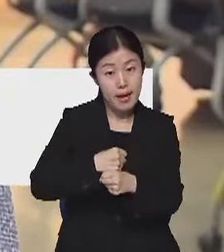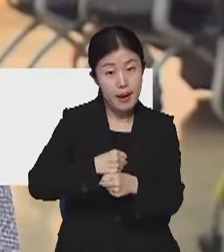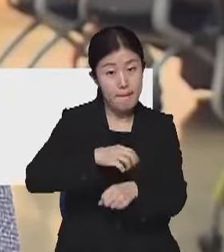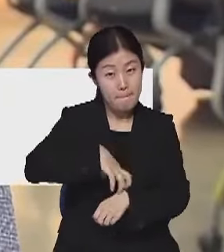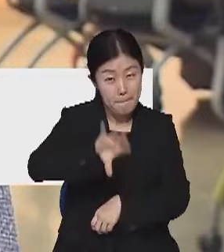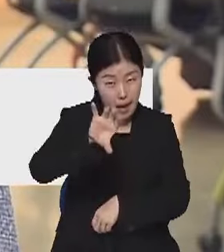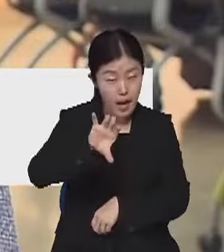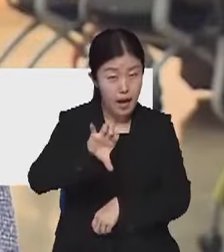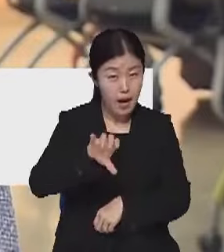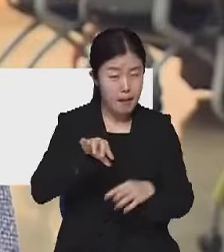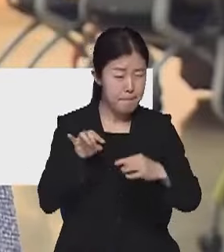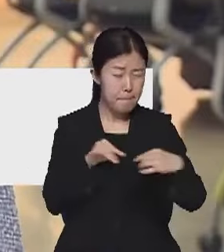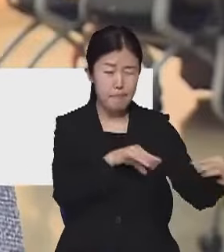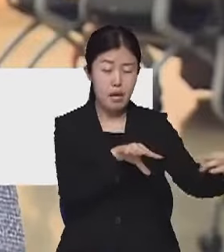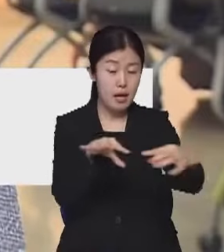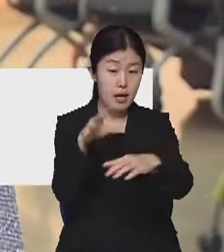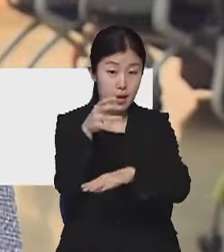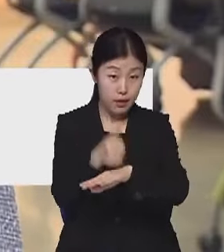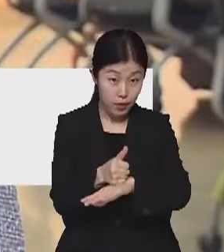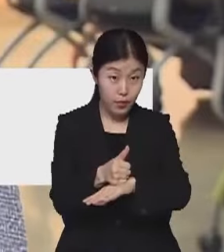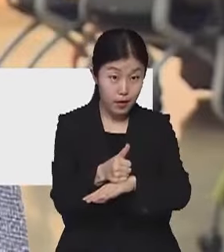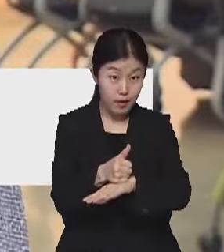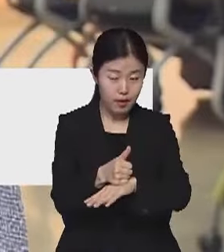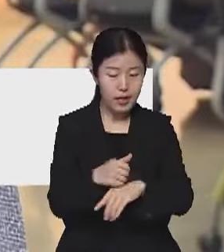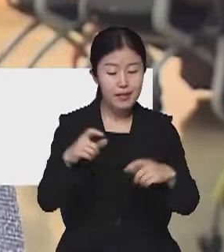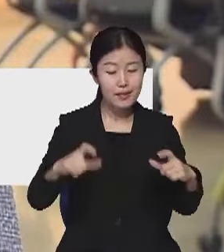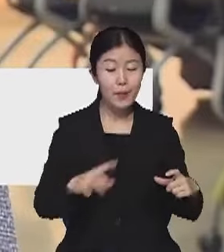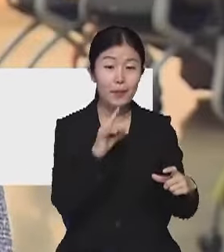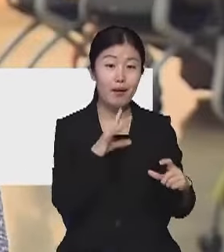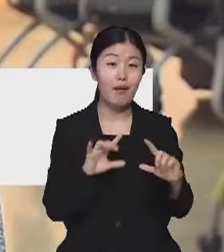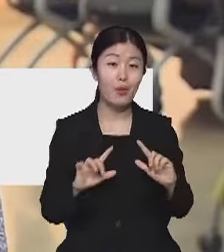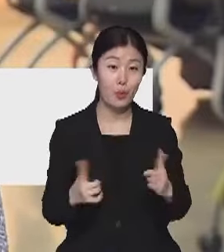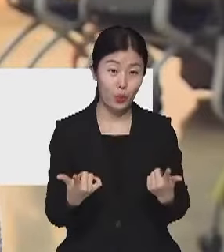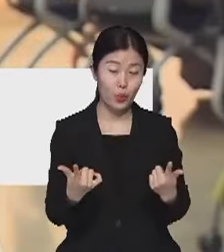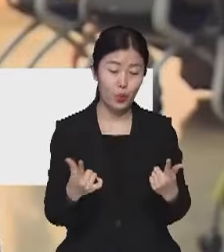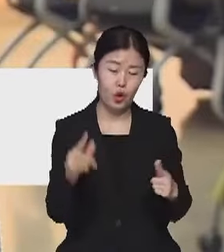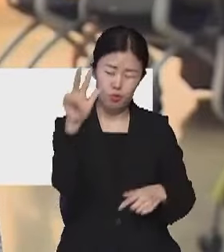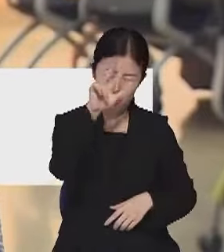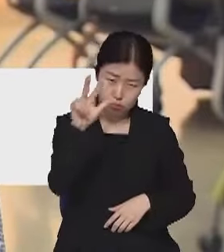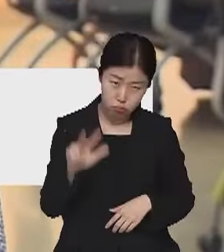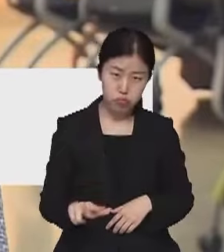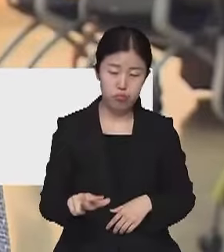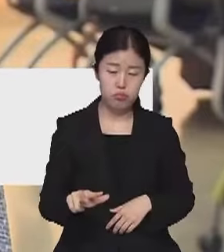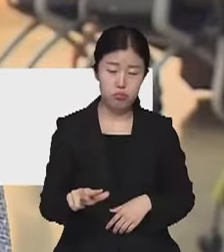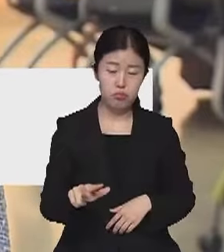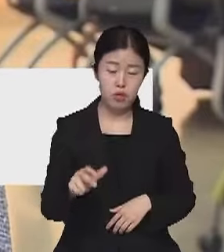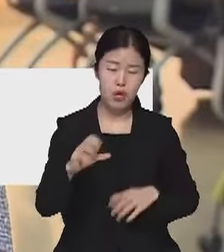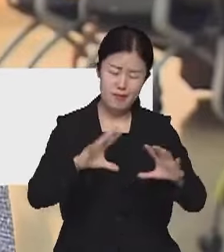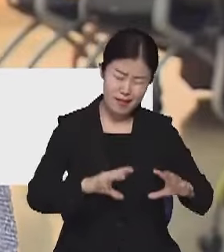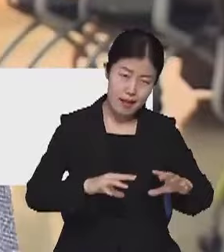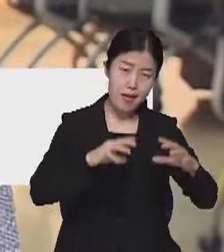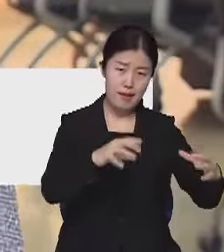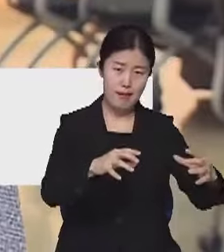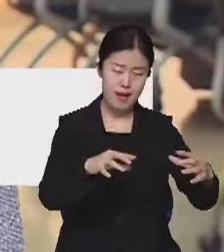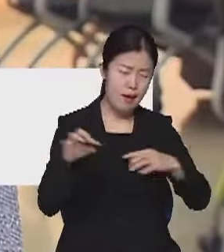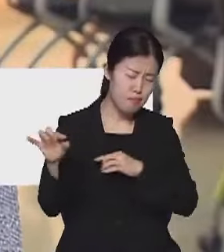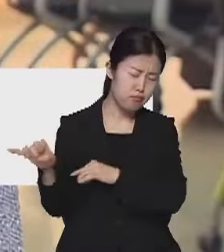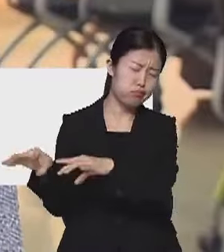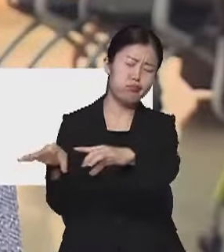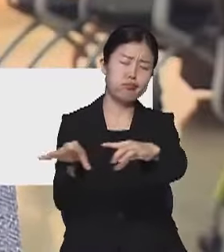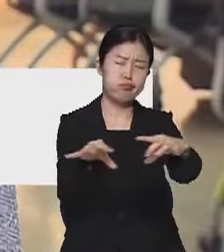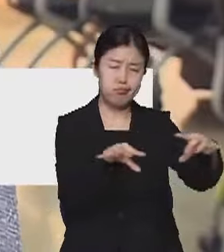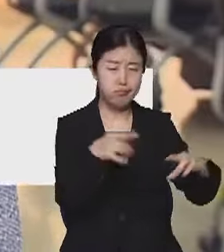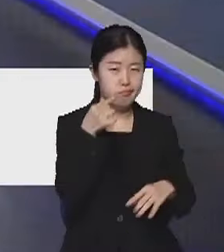어이 KBC 강주 방송은 지역 방송을 넘어서 전국적인 방송으로 또 세계적인 방송으로